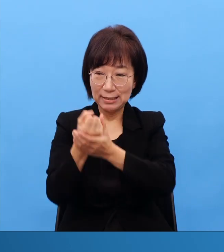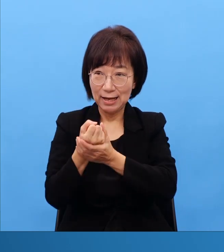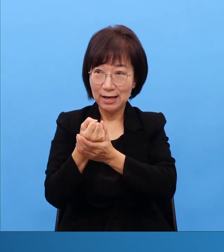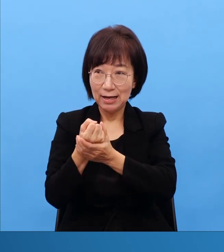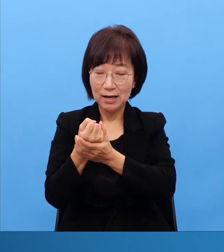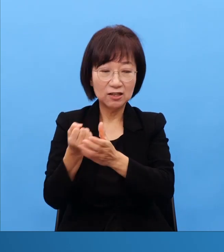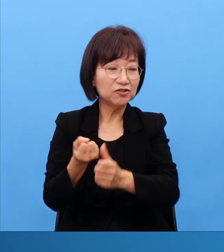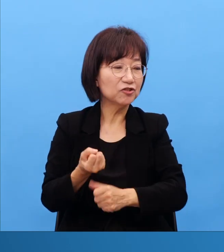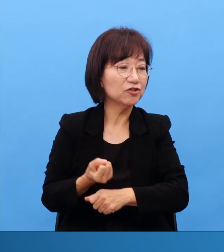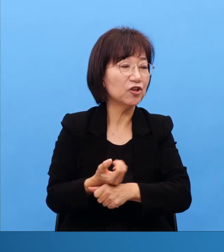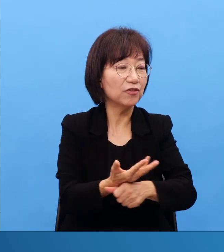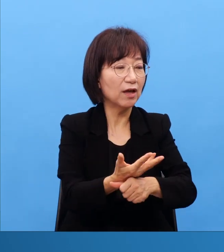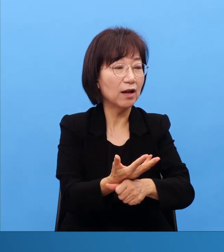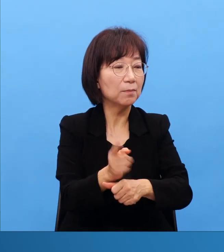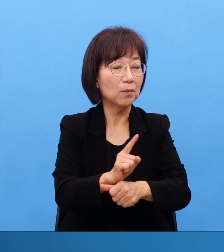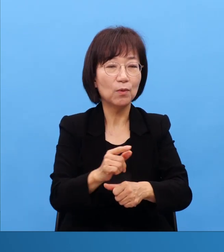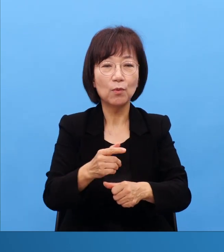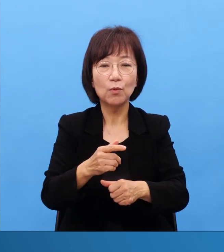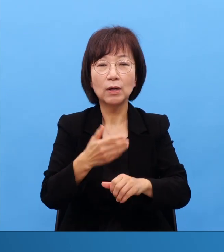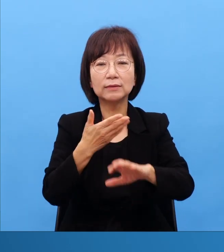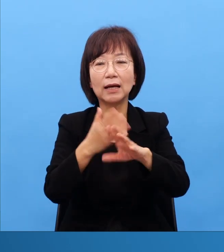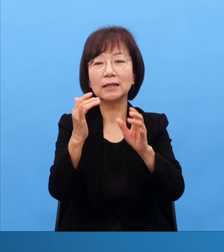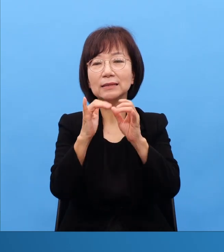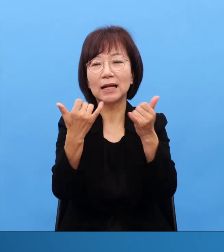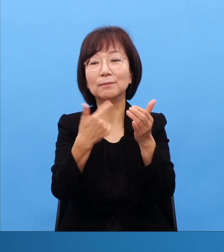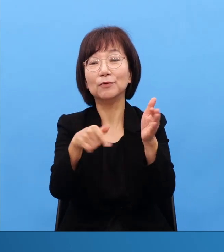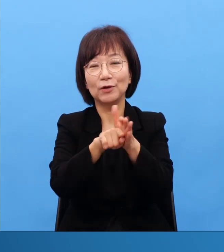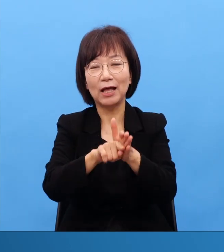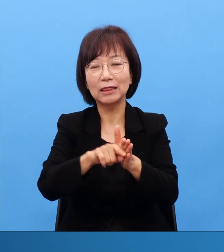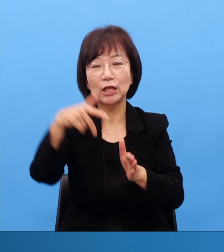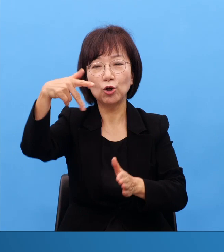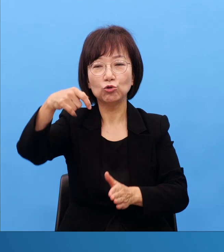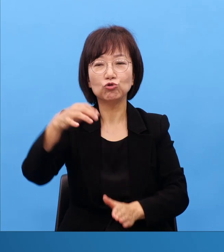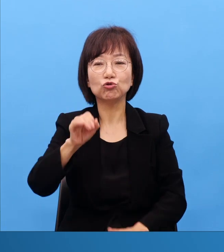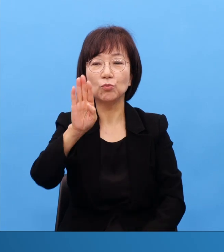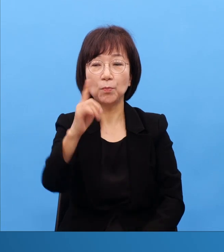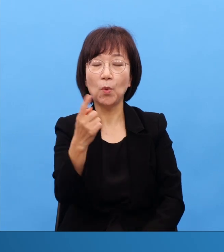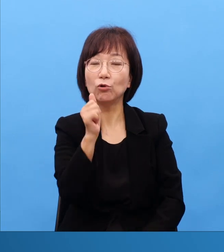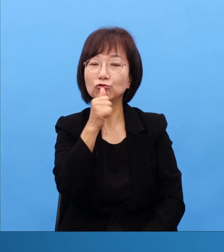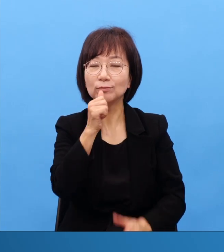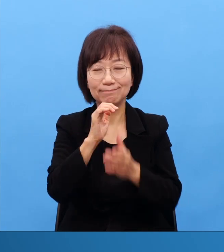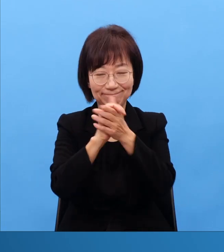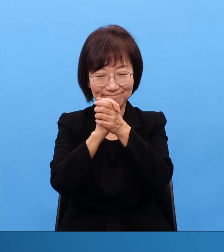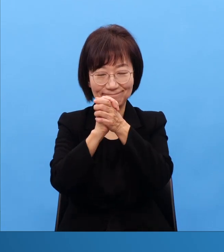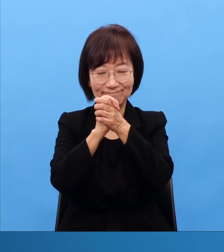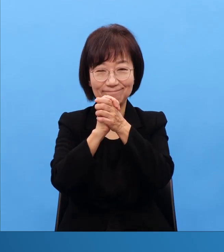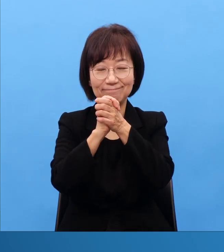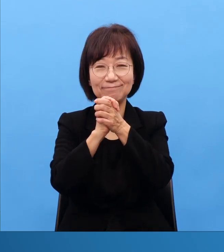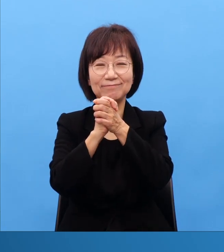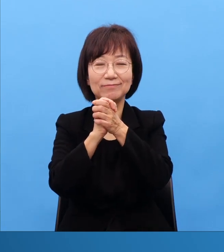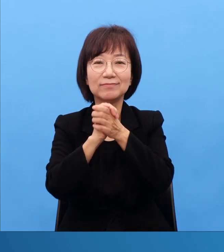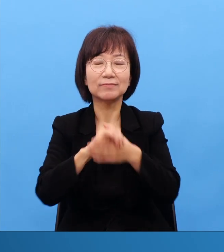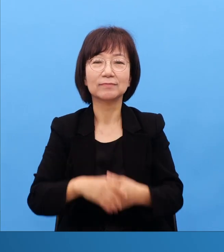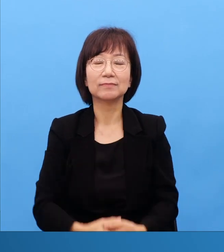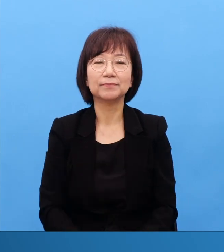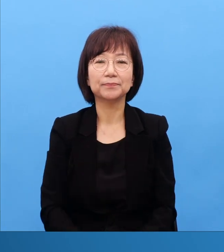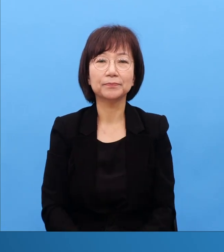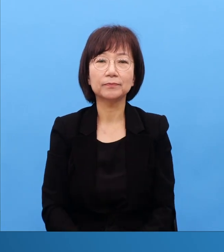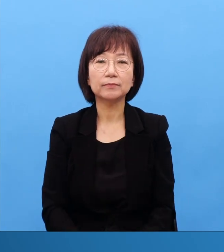시작했는데요. 이때부터 달라지기 시작해요. I began this prayer and from that moment point on everything began to change. 감히 그분을 지금